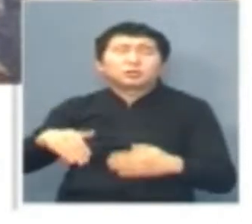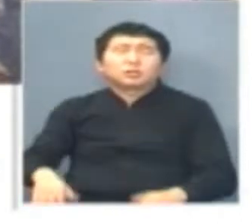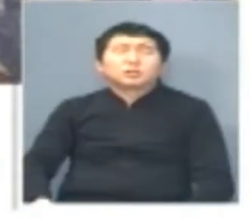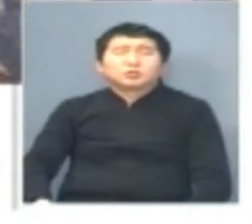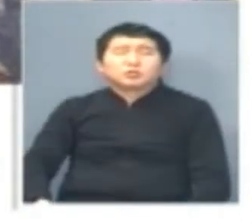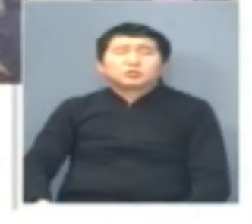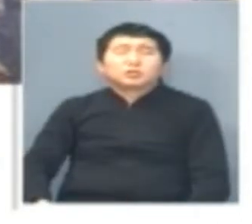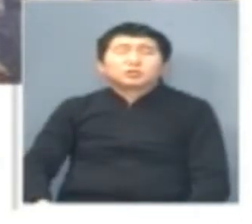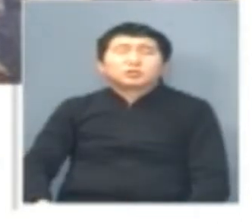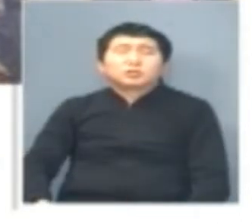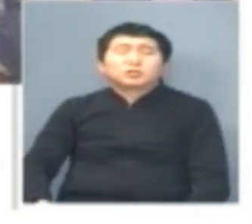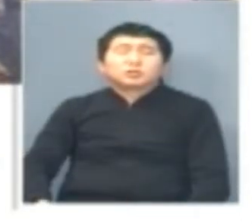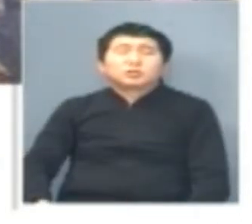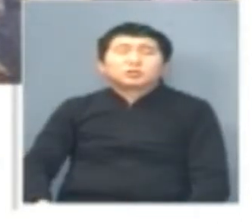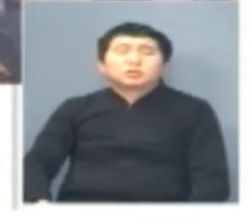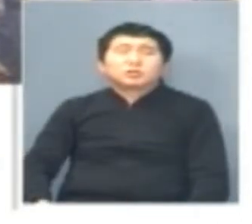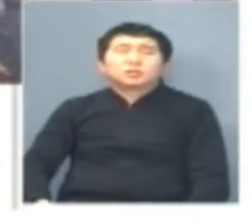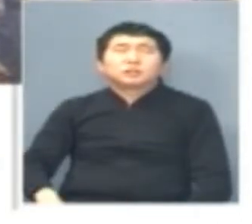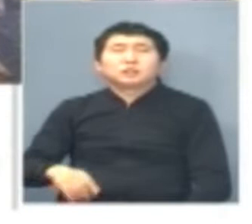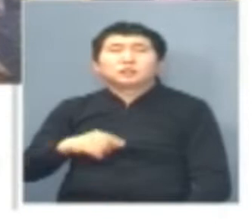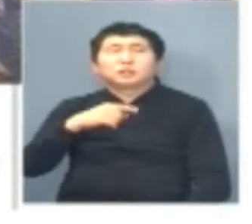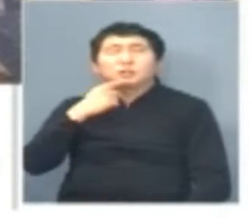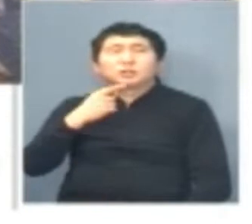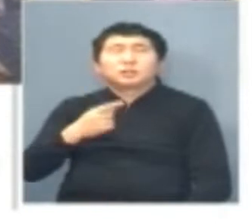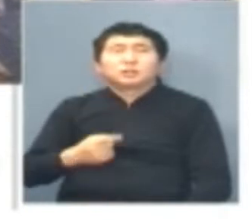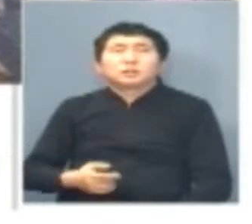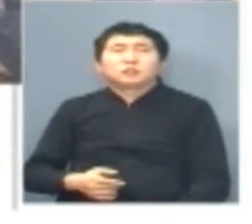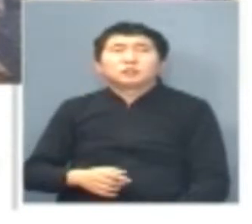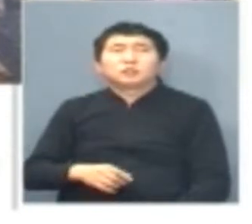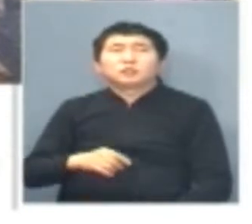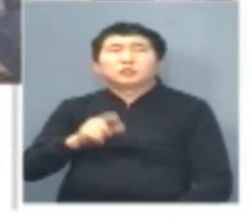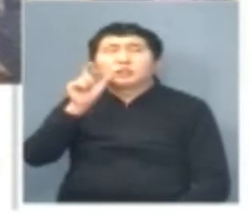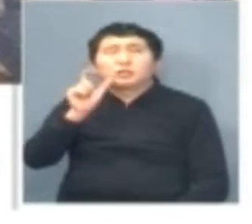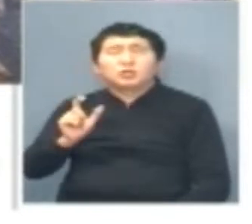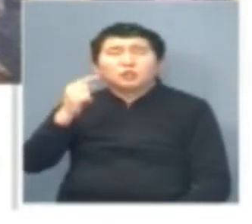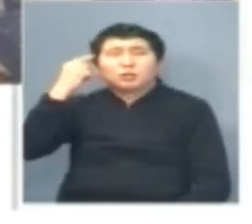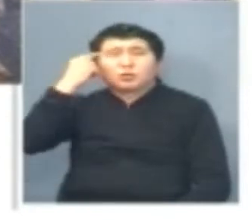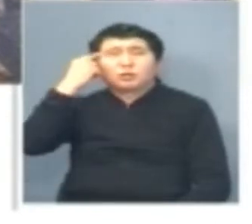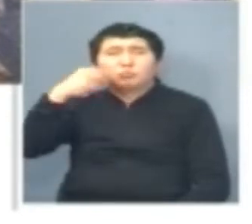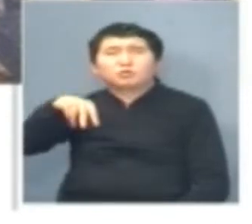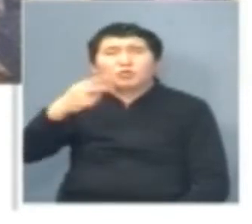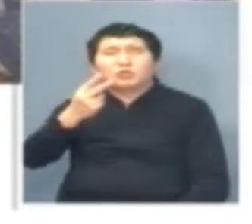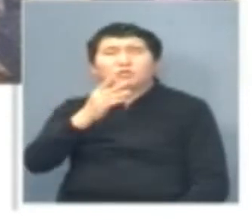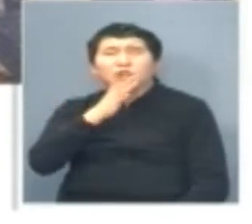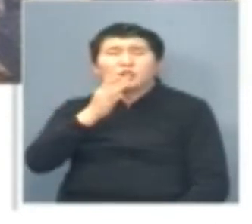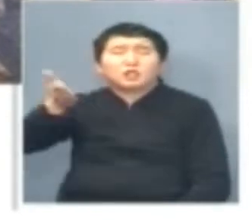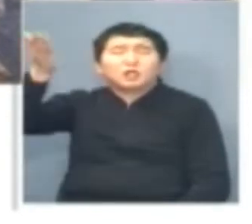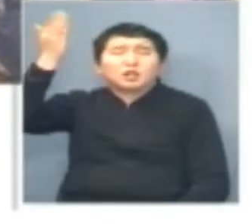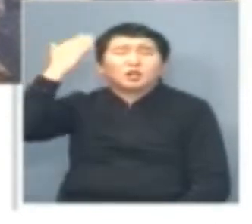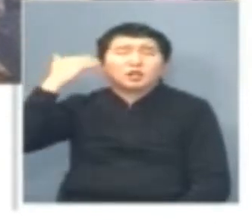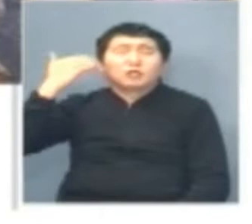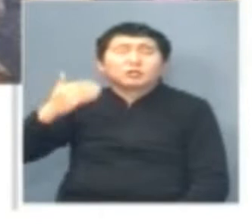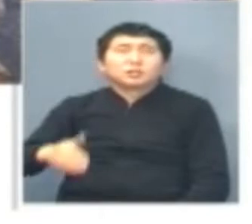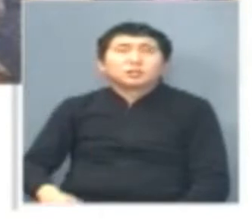актуально во все времена она трогательно и поучительны оставляя человека задуматься ровно двадцать два года назад на сцене драматического театра